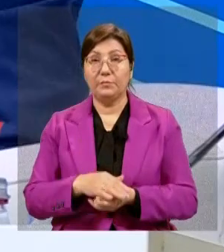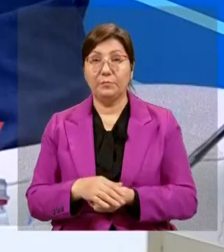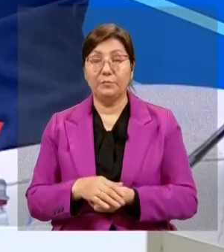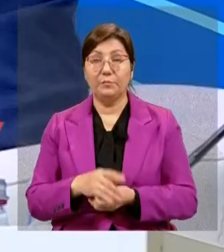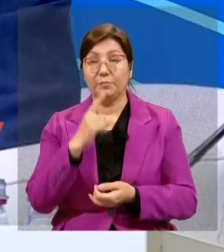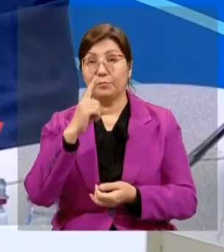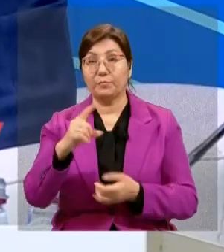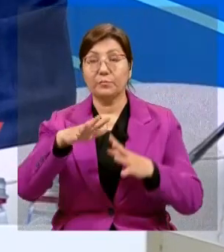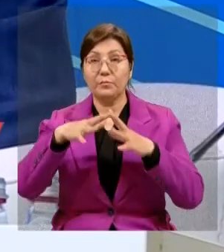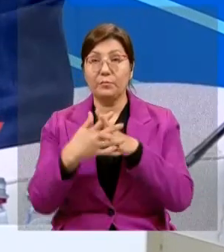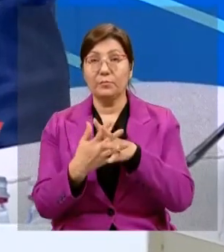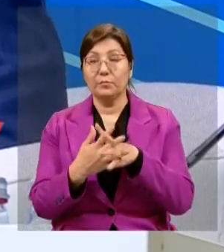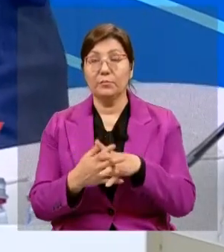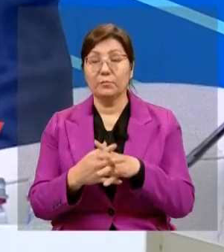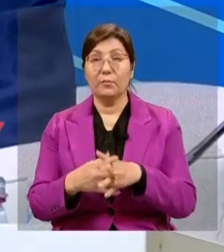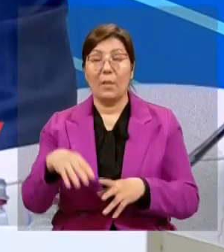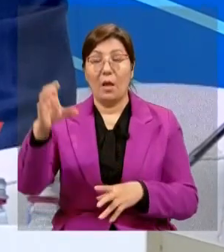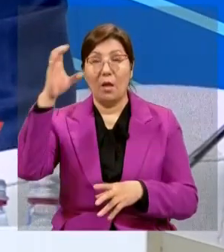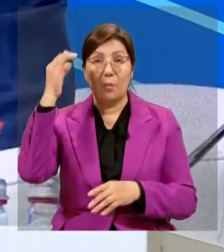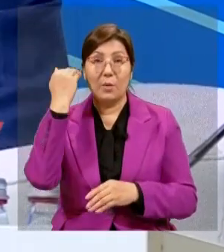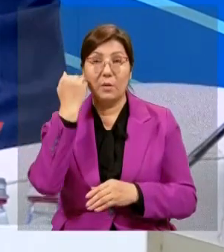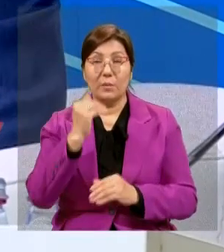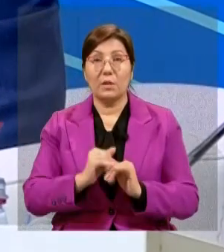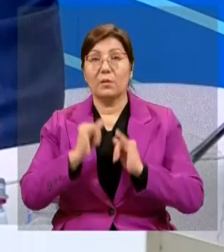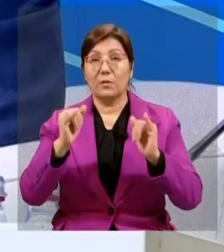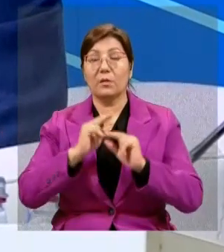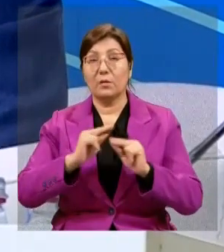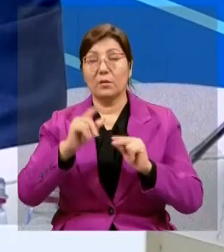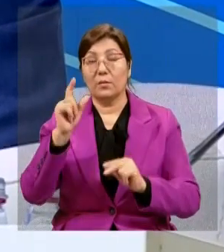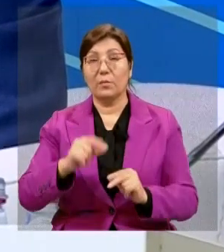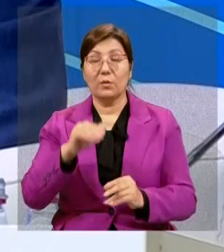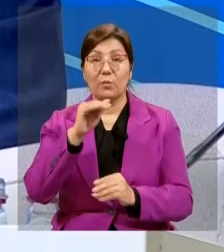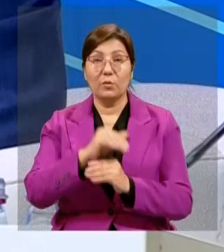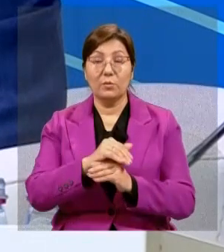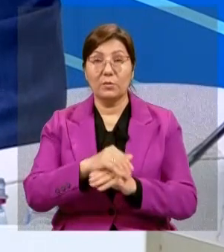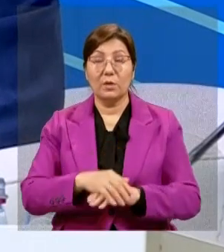Шалғай ауылдарға білім сапасын арттыру, мұғалімдерге де қосымша